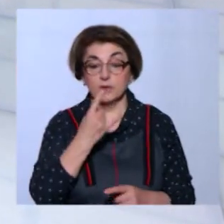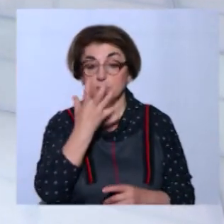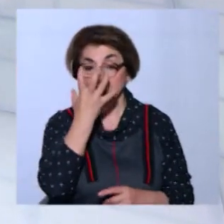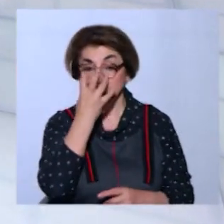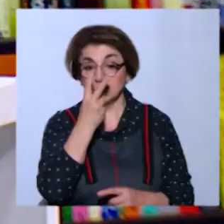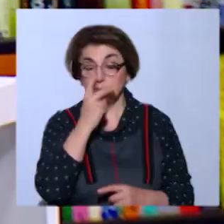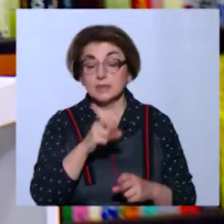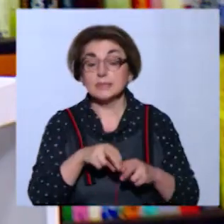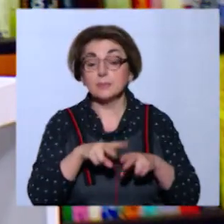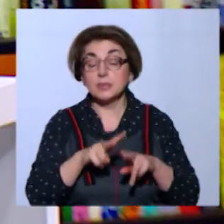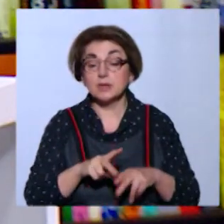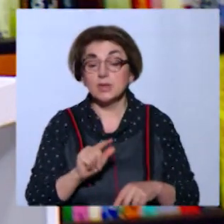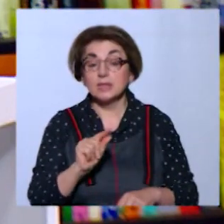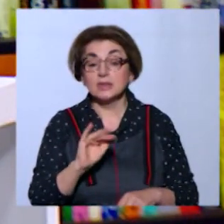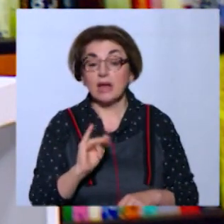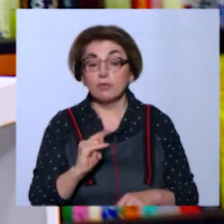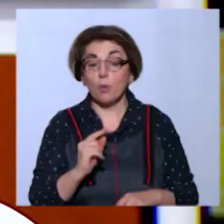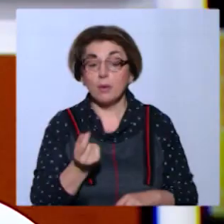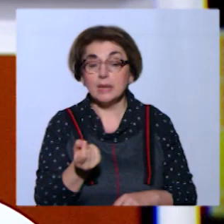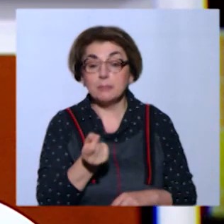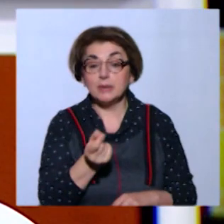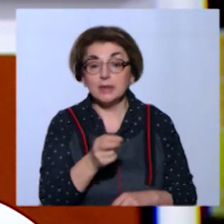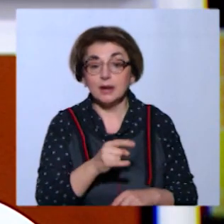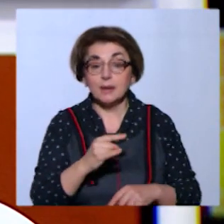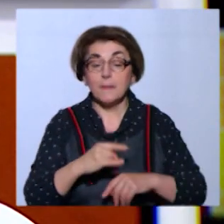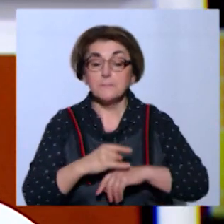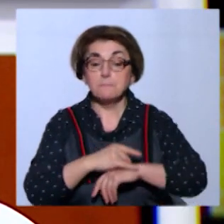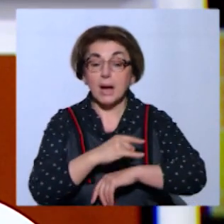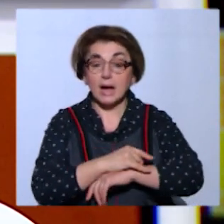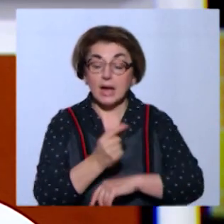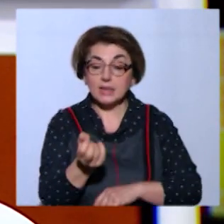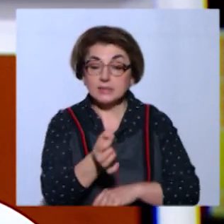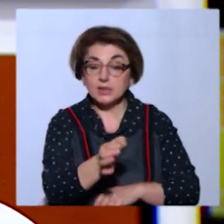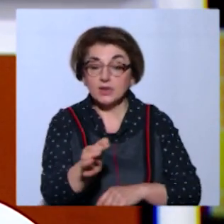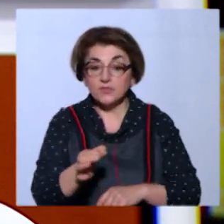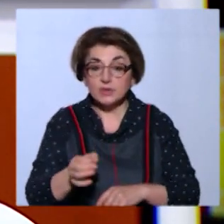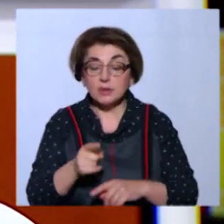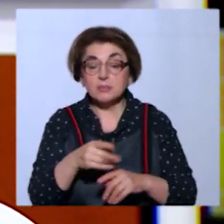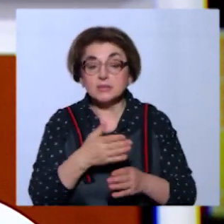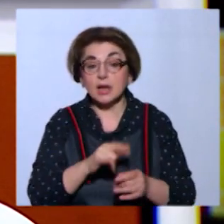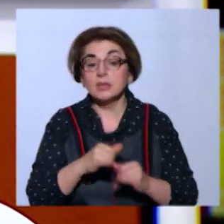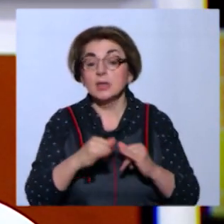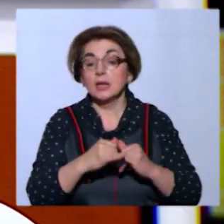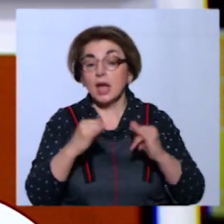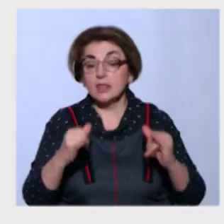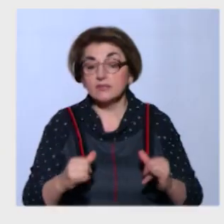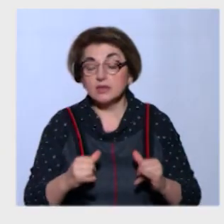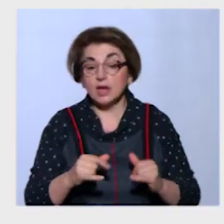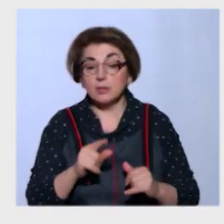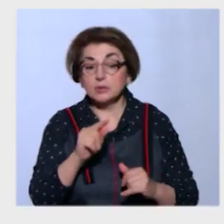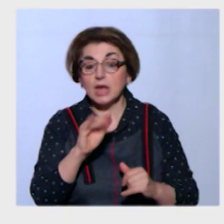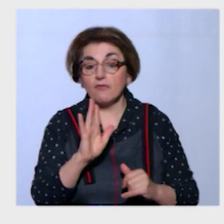ხედავთ თავკომბალას ქვირითს და ბავკაცრად ბაყაყის ქვირითს და მისგან განვითარებულ თავკომბალას,